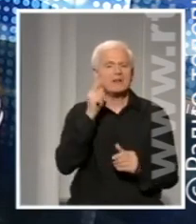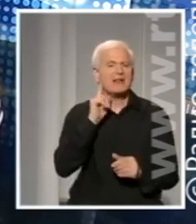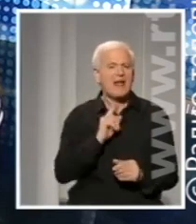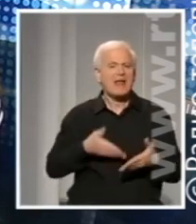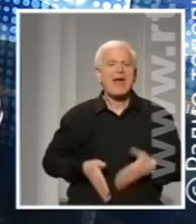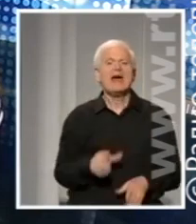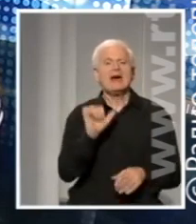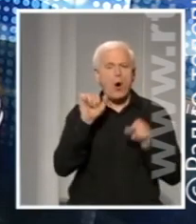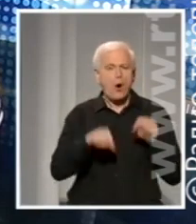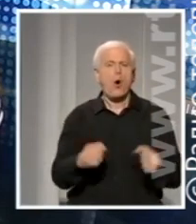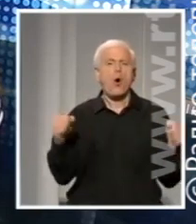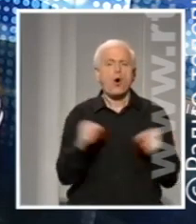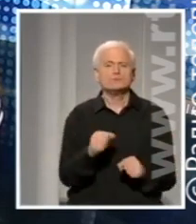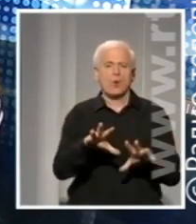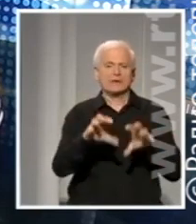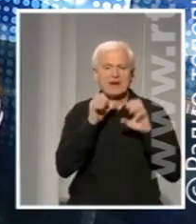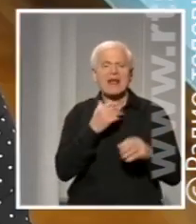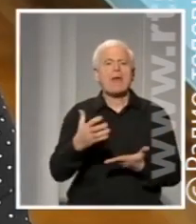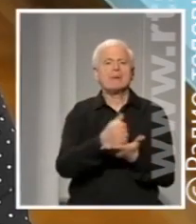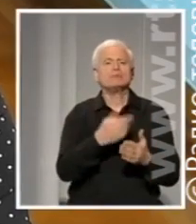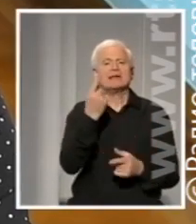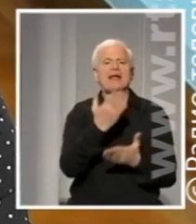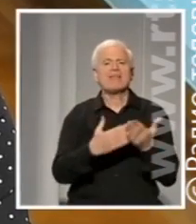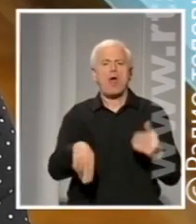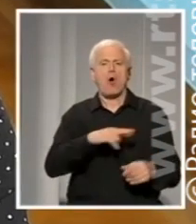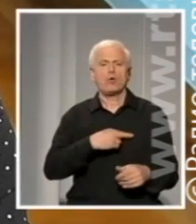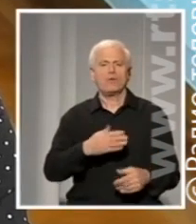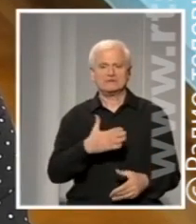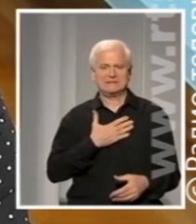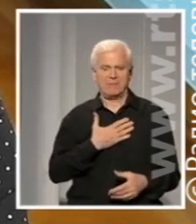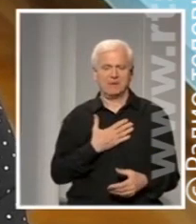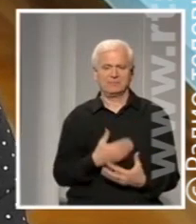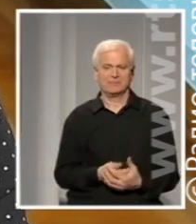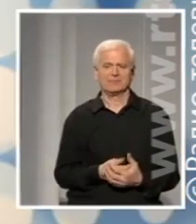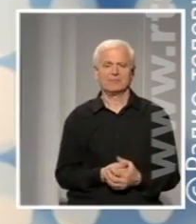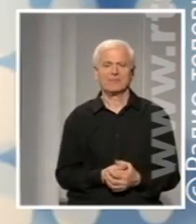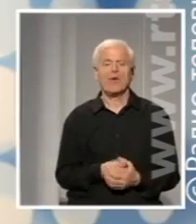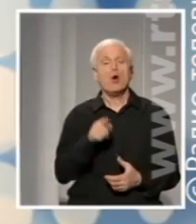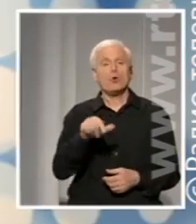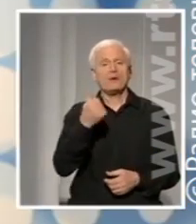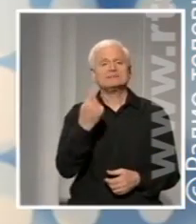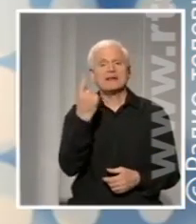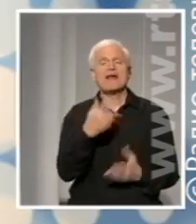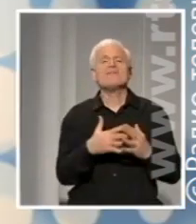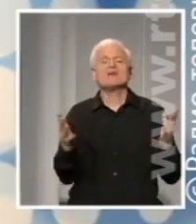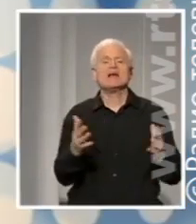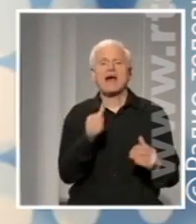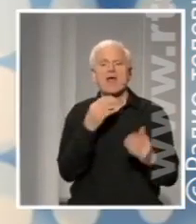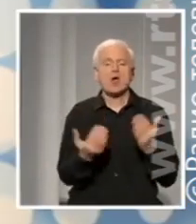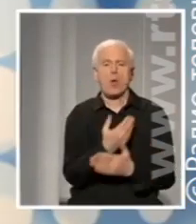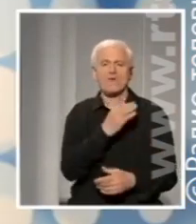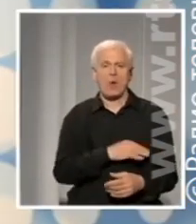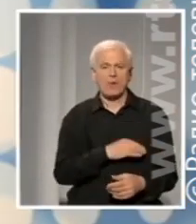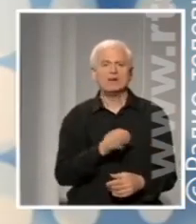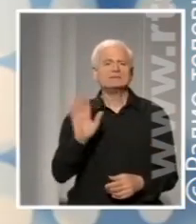ozbiljno shvate i da preuzmu deo odgovornosti na sebe u ovom trenutku. To jeste jedna velika i nova